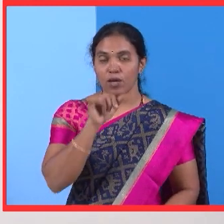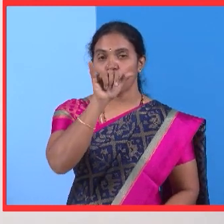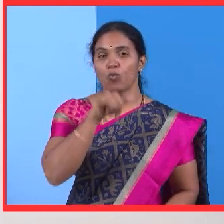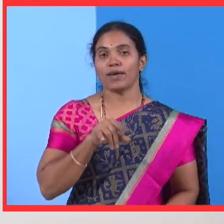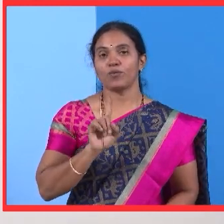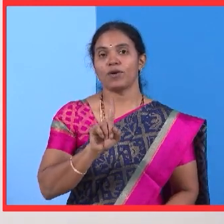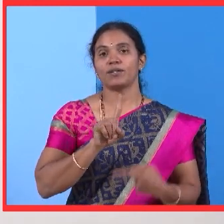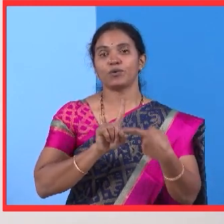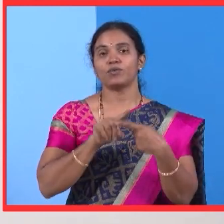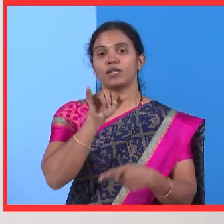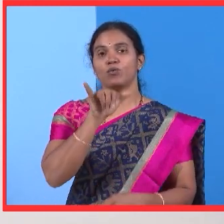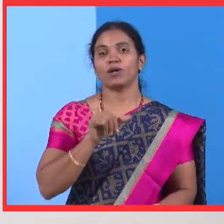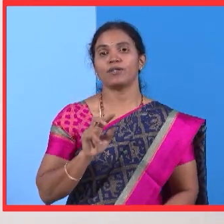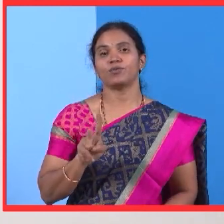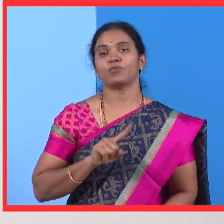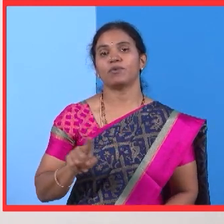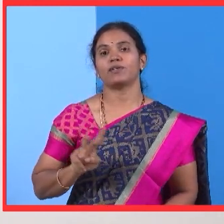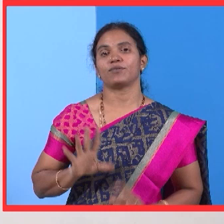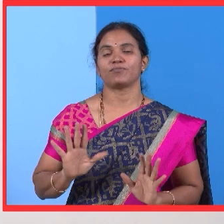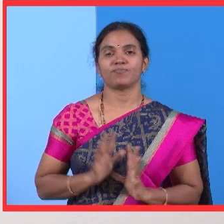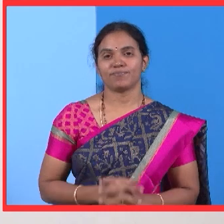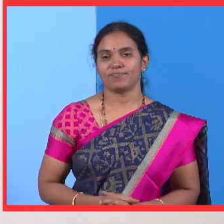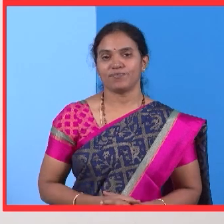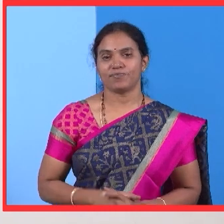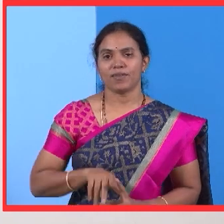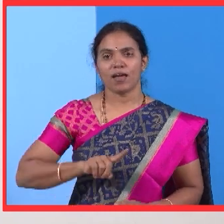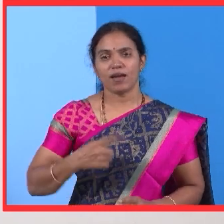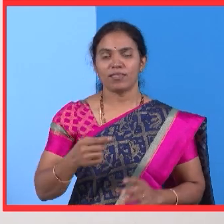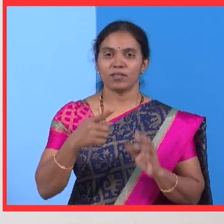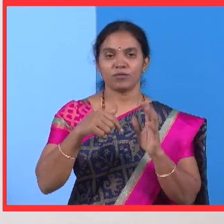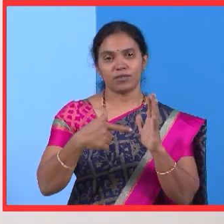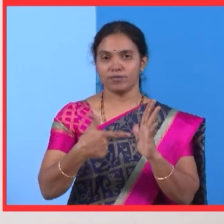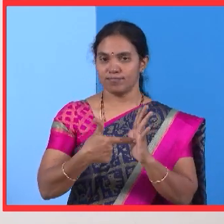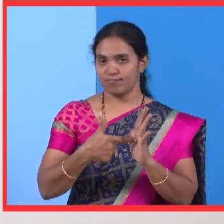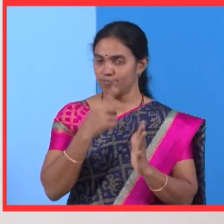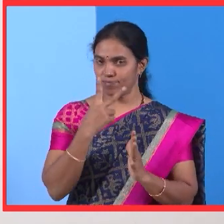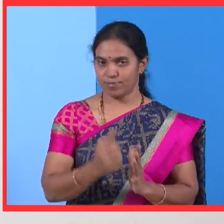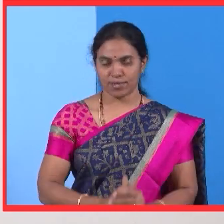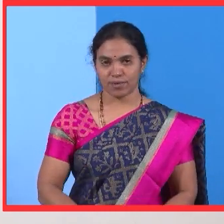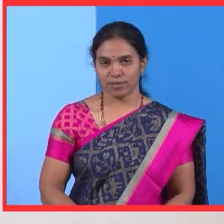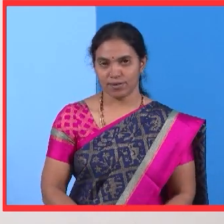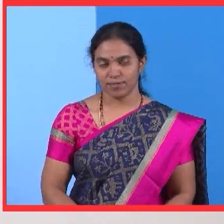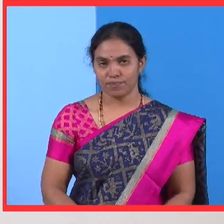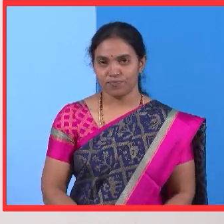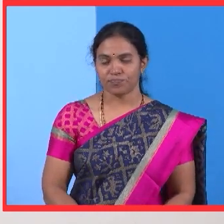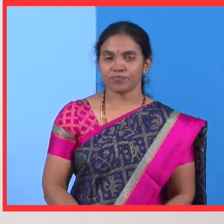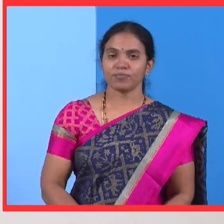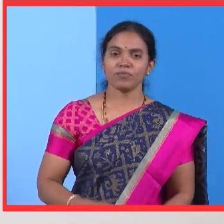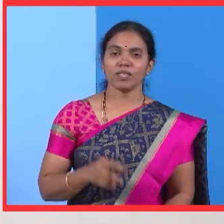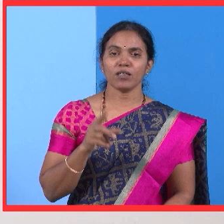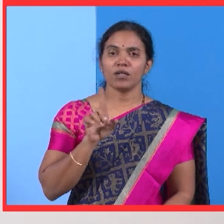கணக்கிடலாம் இப்பொழுது நாம் ஒரு உதாரணத்தின் மூலம் இந்த நடுப்புள்ளியானது வாழ்வியல் சூழலில் எப்படி நமக்கு பயன்படுகிறது என்பதை